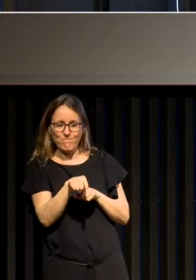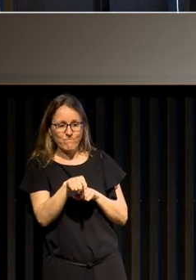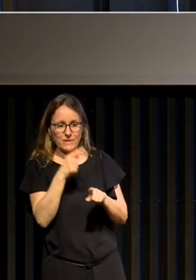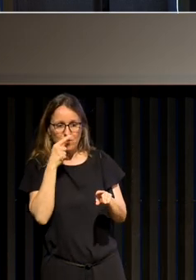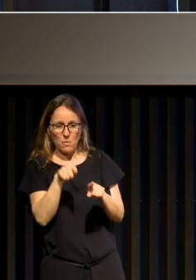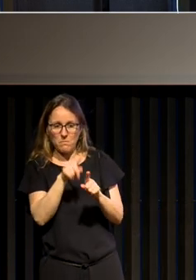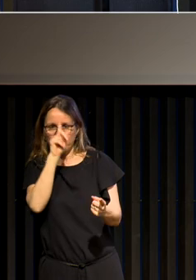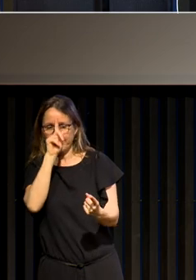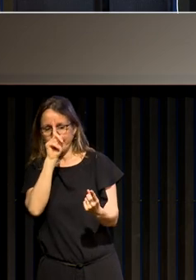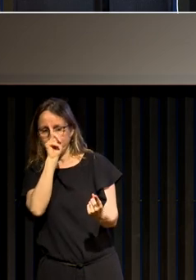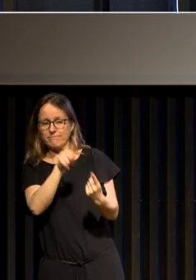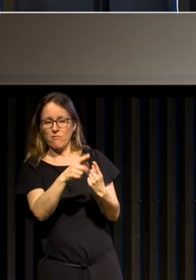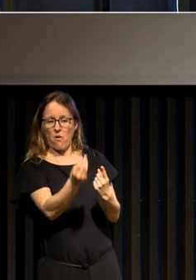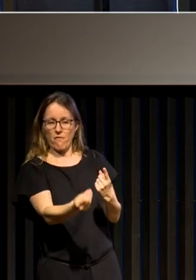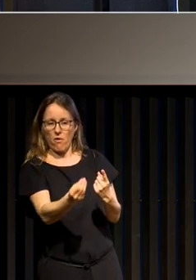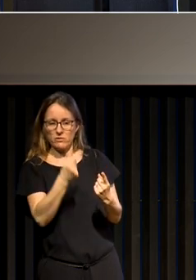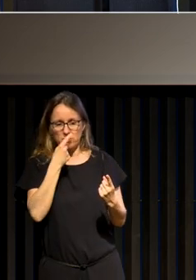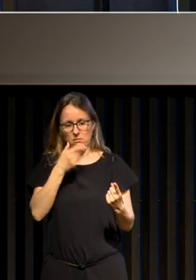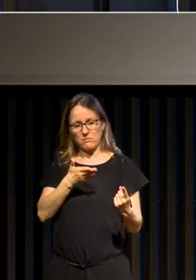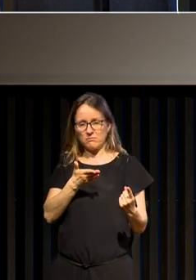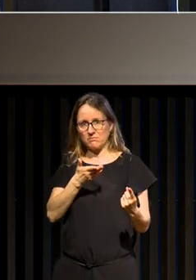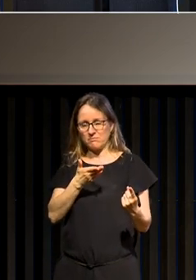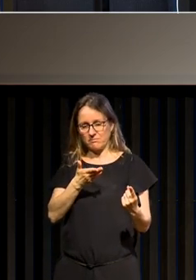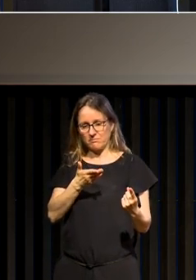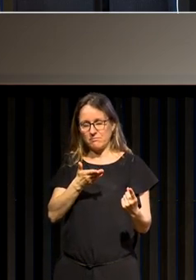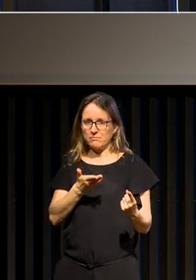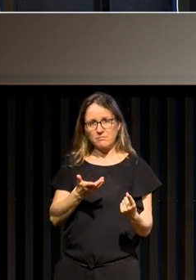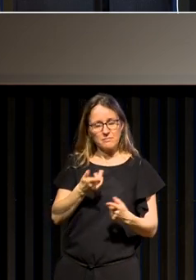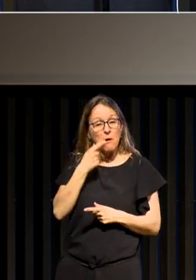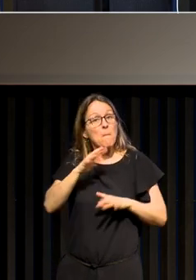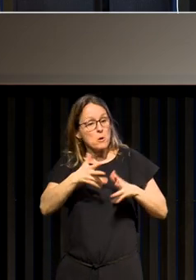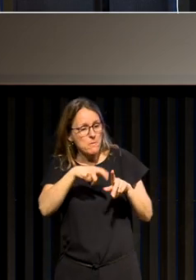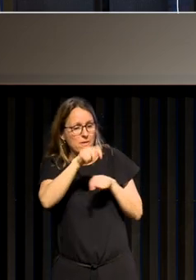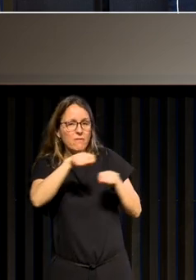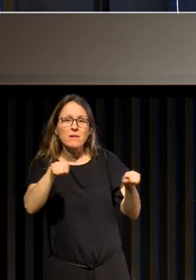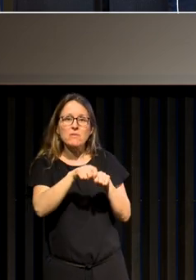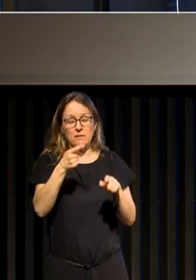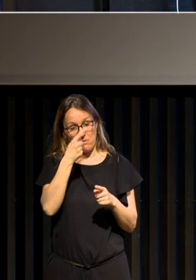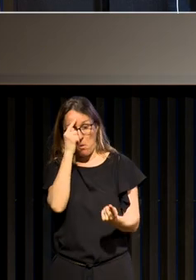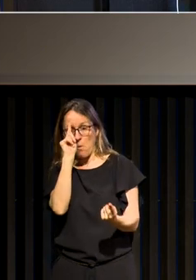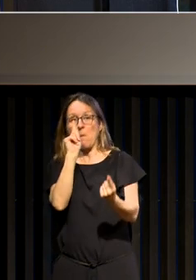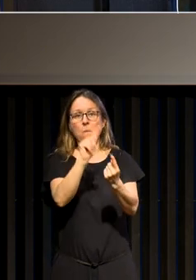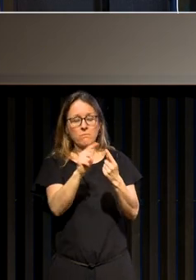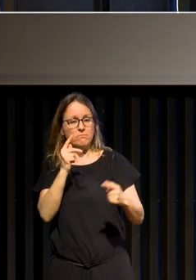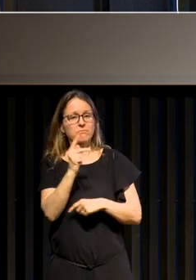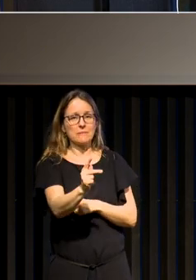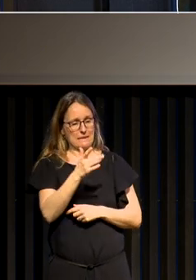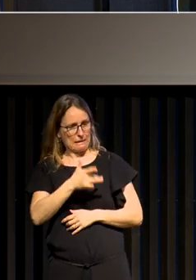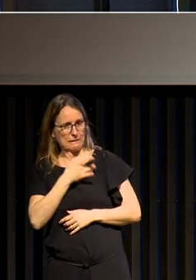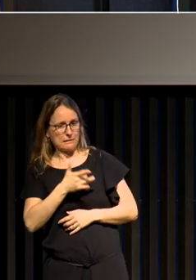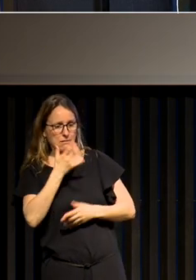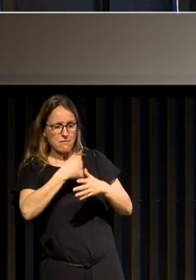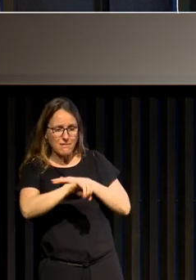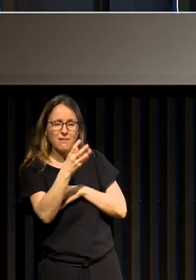pas respecté. Alors, vous allez me dire, comment est-ce qu'on évalue l'intérêt de l'enfant à naître? C'est une question très difficile que nous